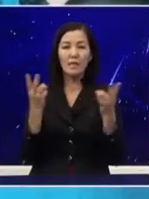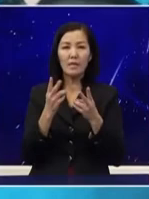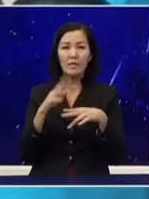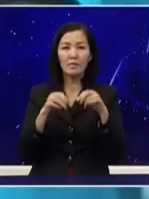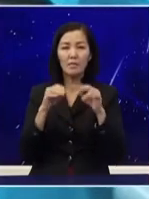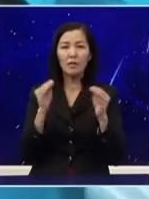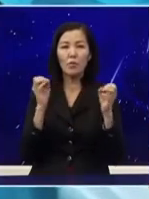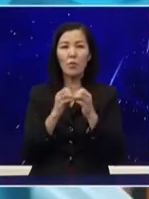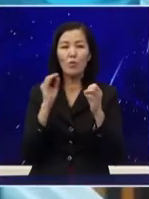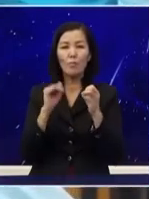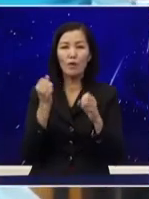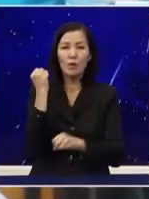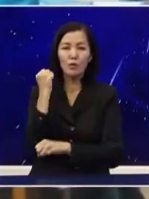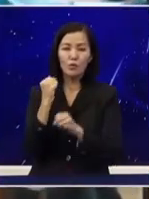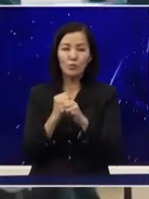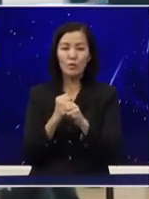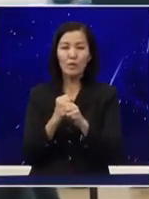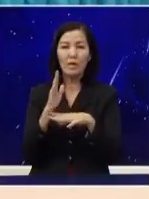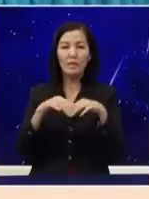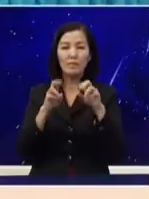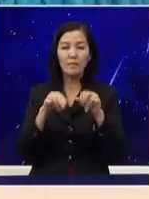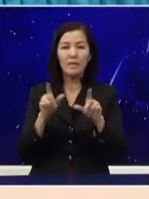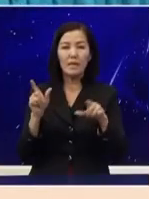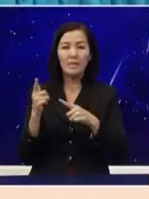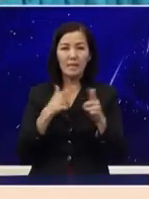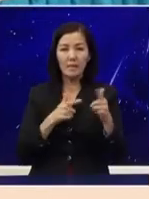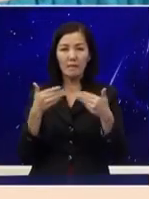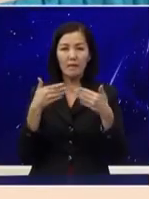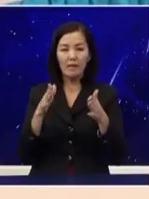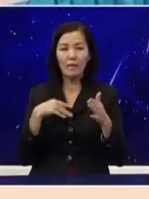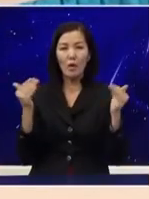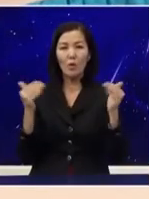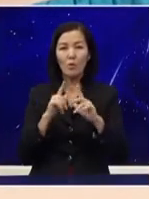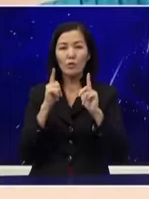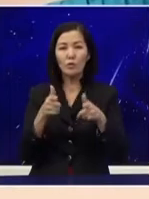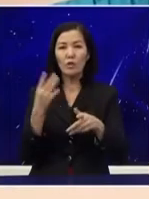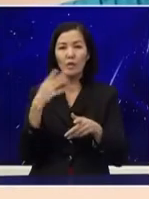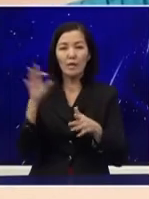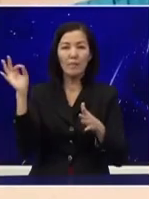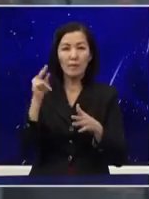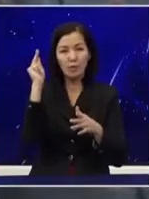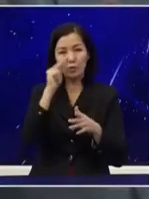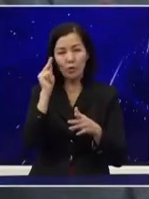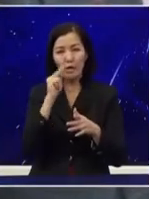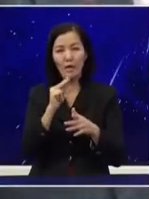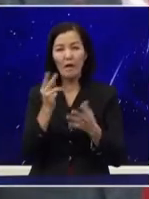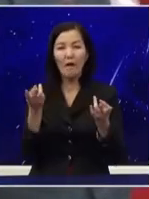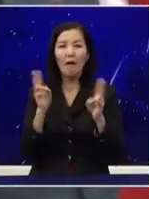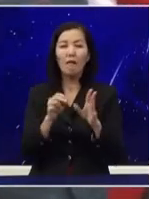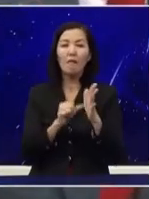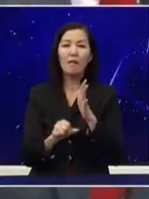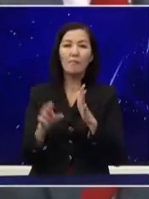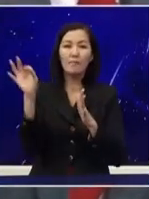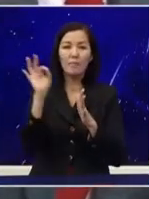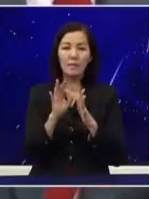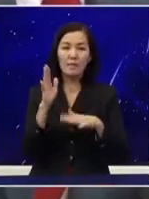10 мың жұмысшы мамандарын даярлады. Жалпы бұл орта білім беру колледжіне түскен білімгер 40% теориялық білім алса, қалған 60%